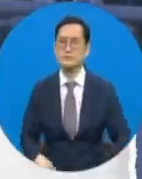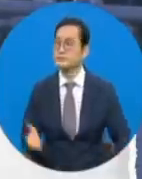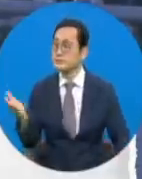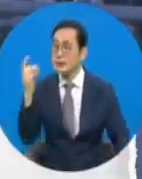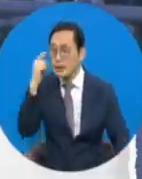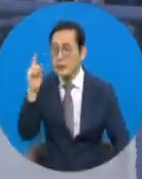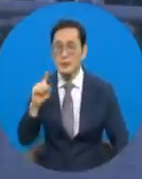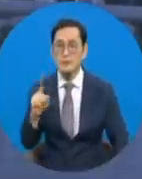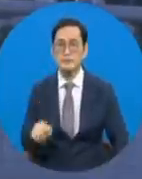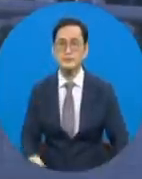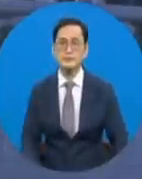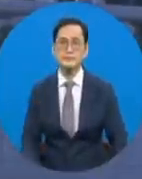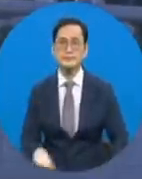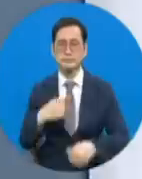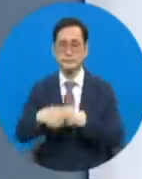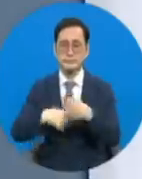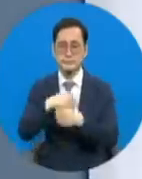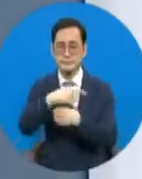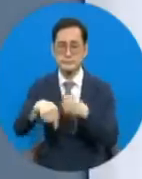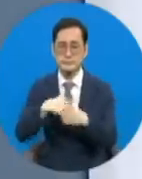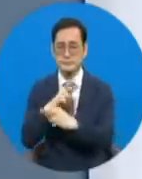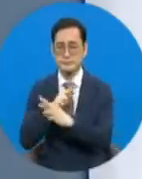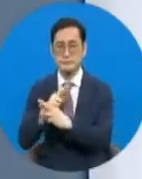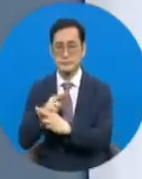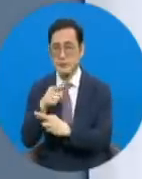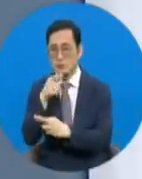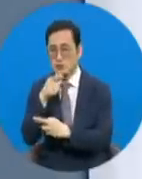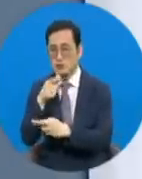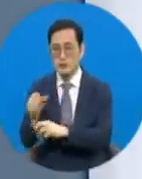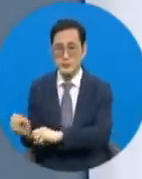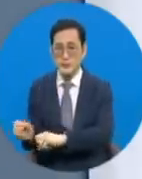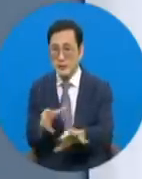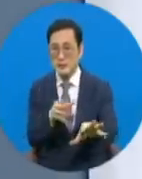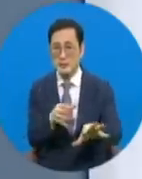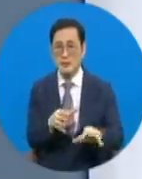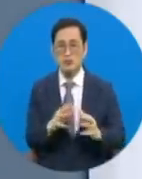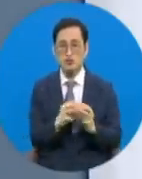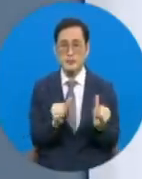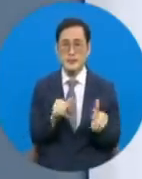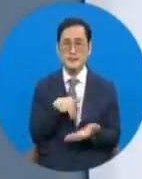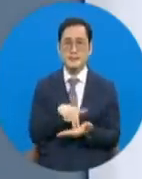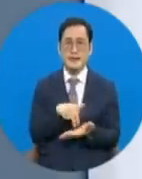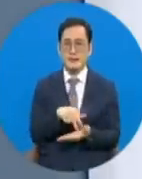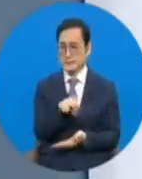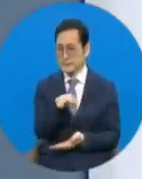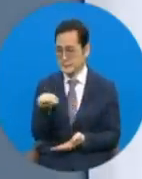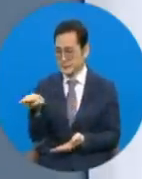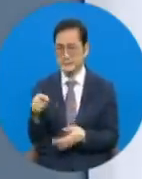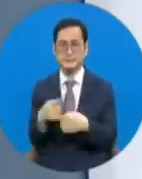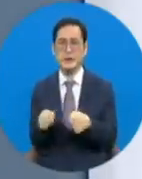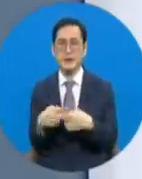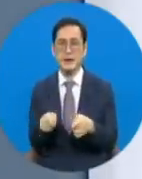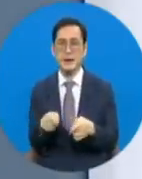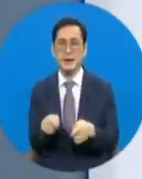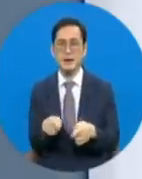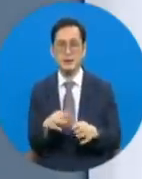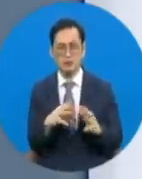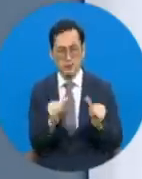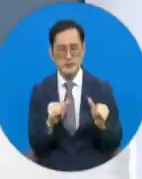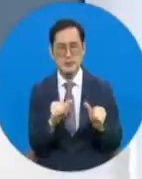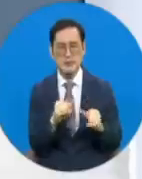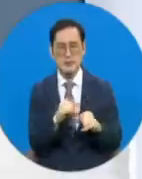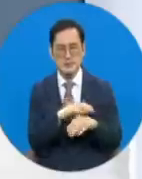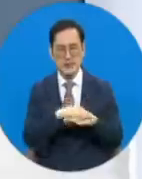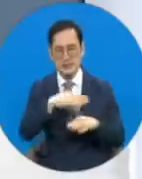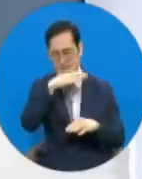보셨습니까? 후쿠시마 오염수에 관련돼서는 우리 국민들께서 객관적으로 바라보고 계실 거라고 저는 저는 생각을 합니다. 그러니까 이 문제에 대해서